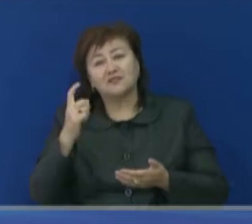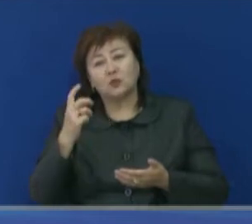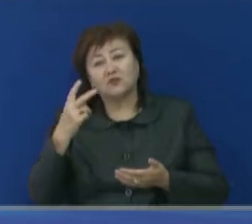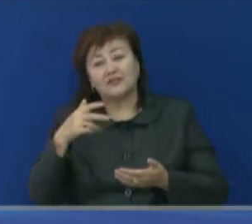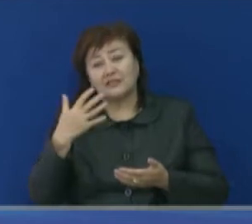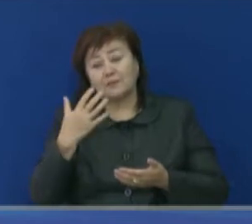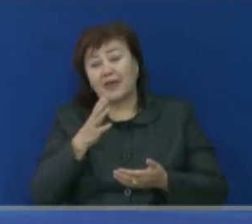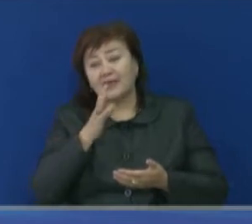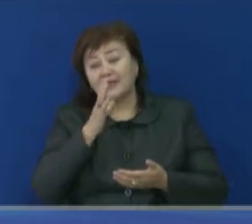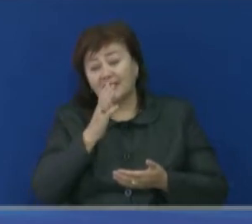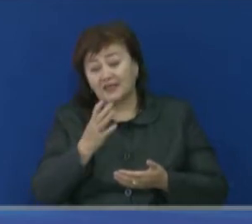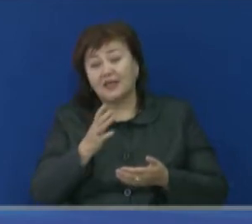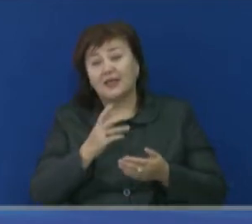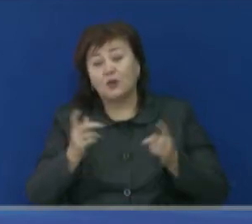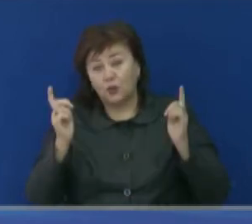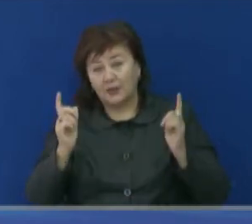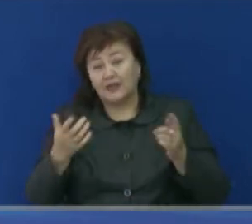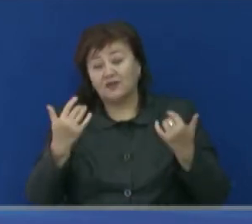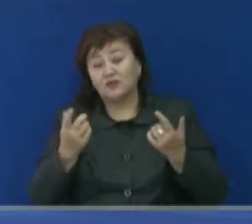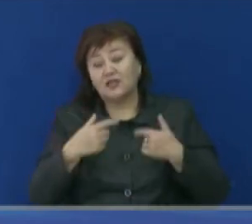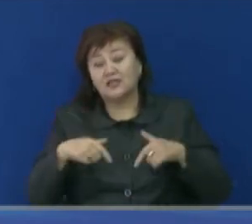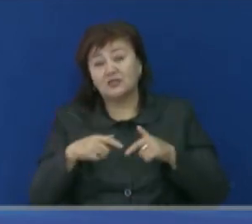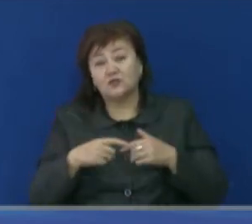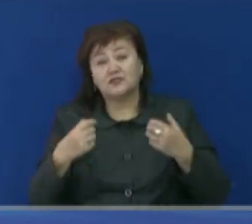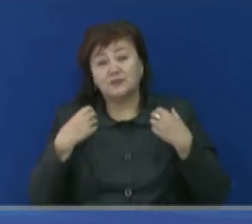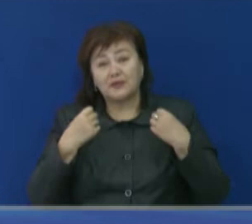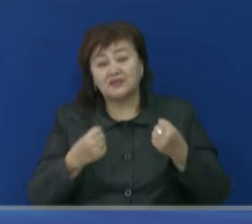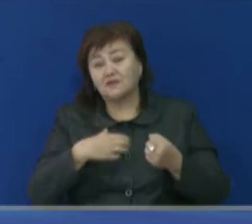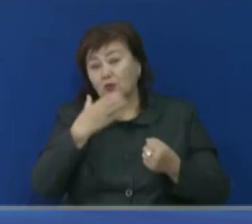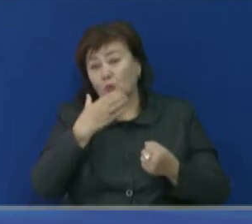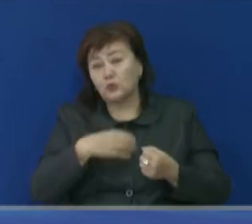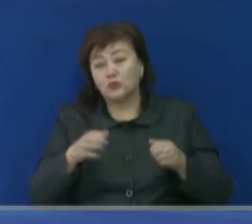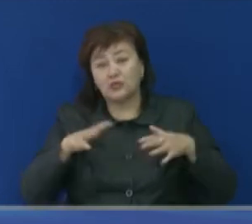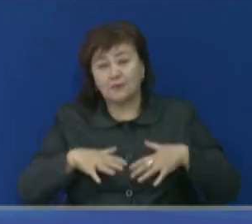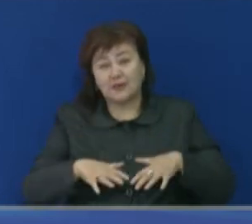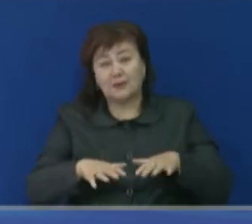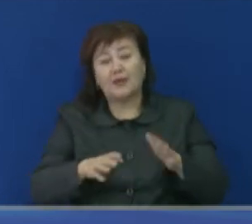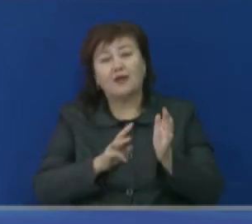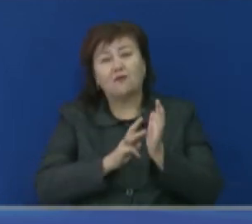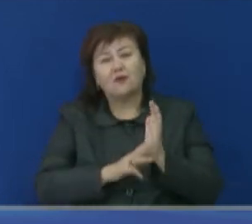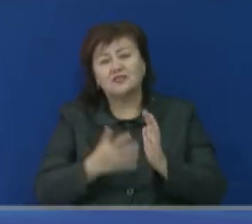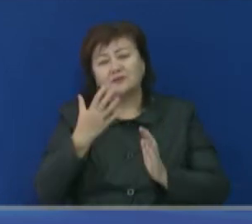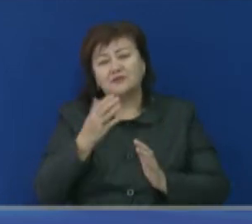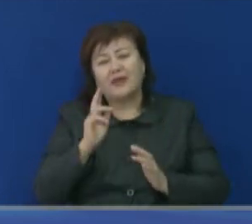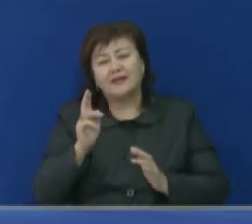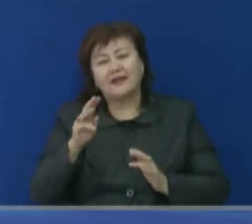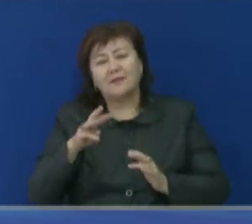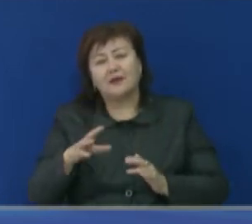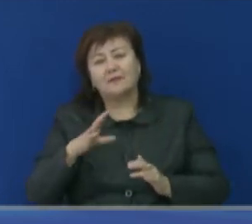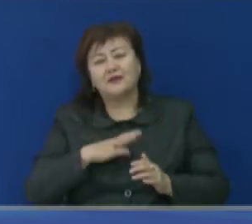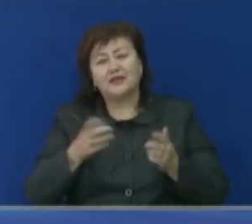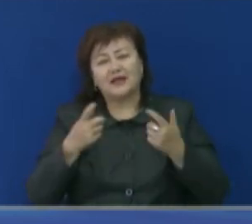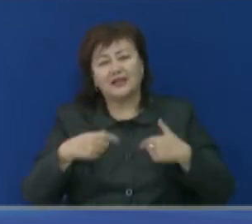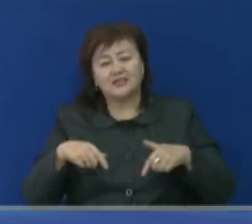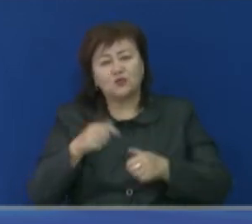бірқатар мәдени және спорттық іс-шаралар ұйымдастырылды. Бүгін Семей Бөрлі бағыты бойынша 85 шақырымдық ультрамарафон өтті.